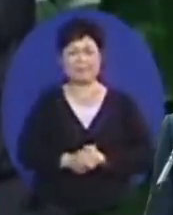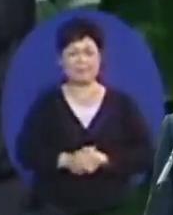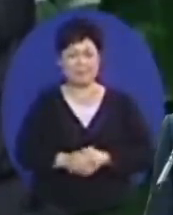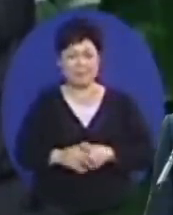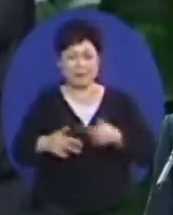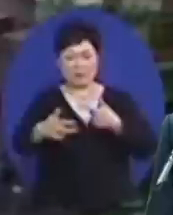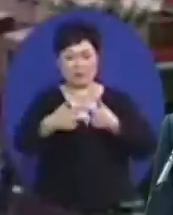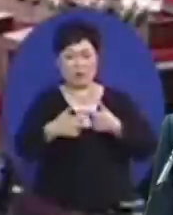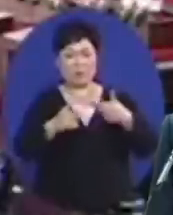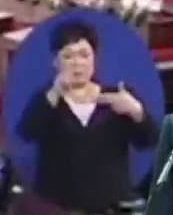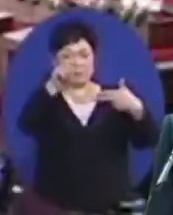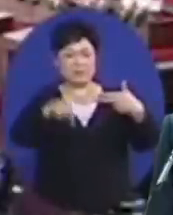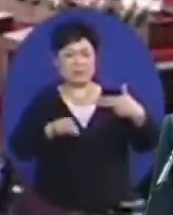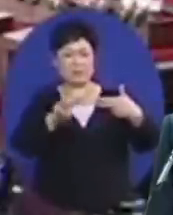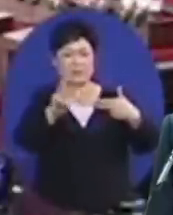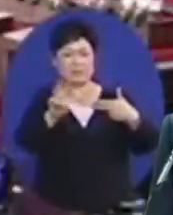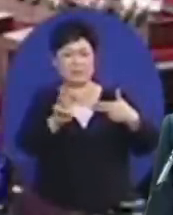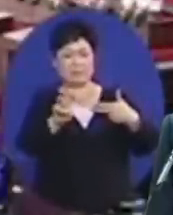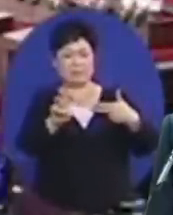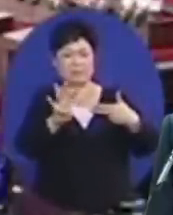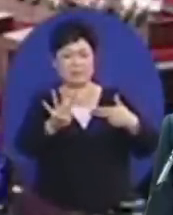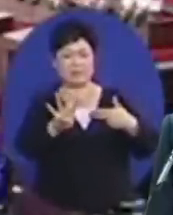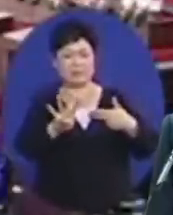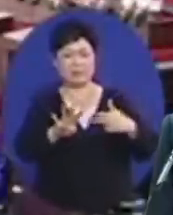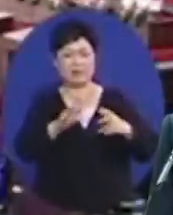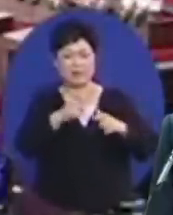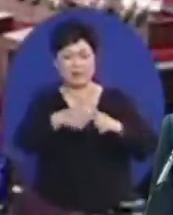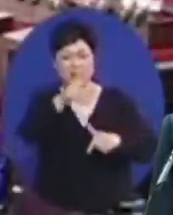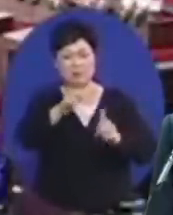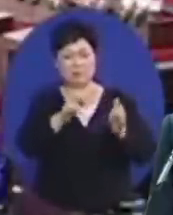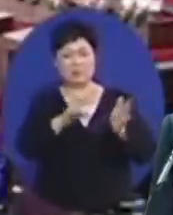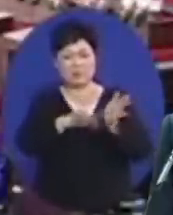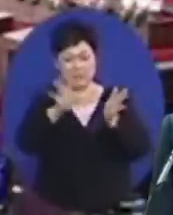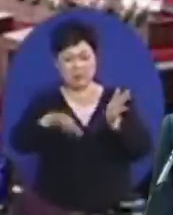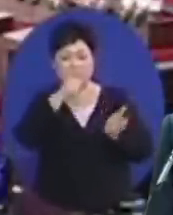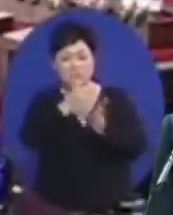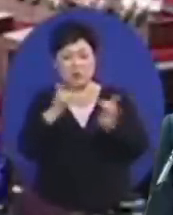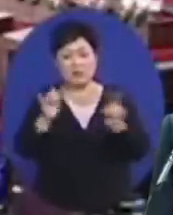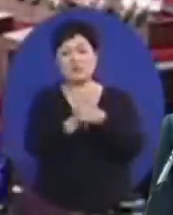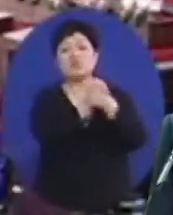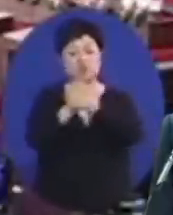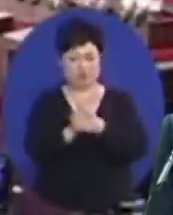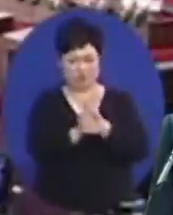누가복음 7장 34절에 인자는 세리와 죄인의 친구라고 했습니다.